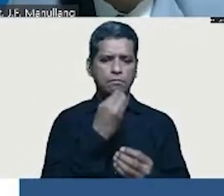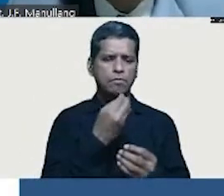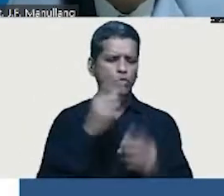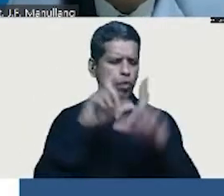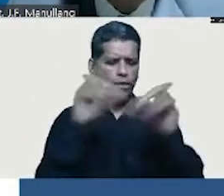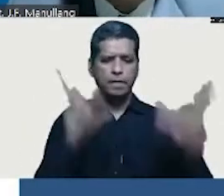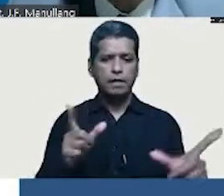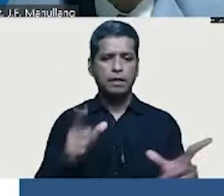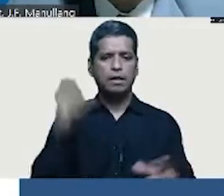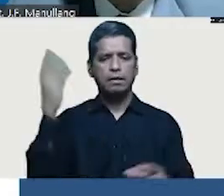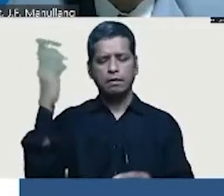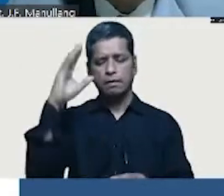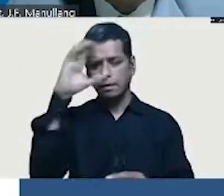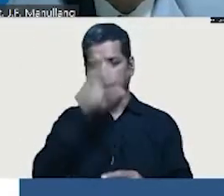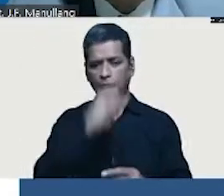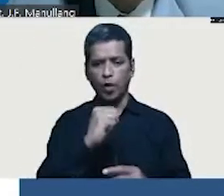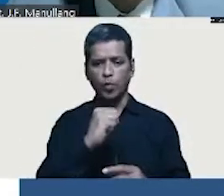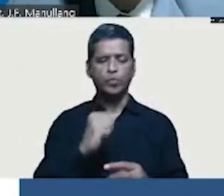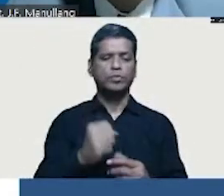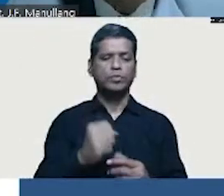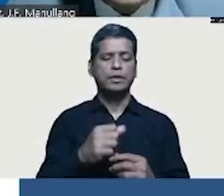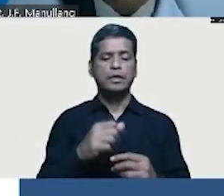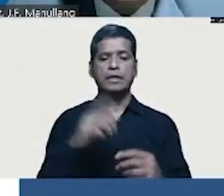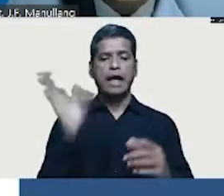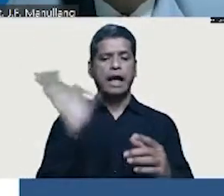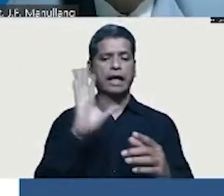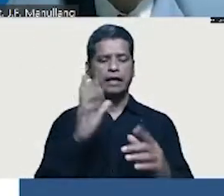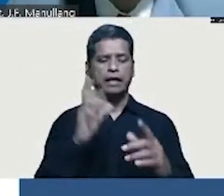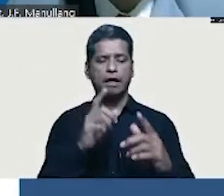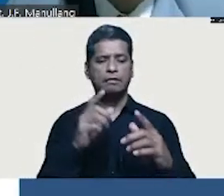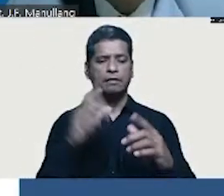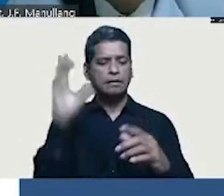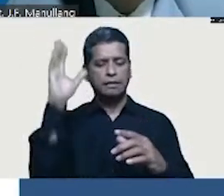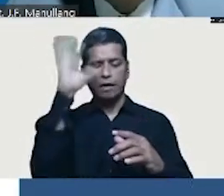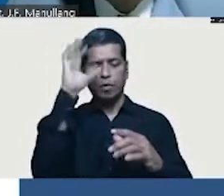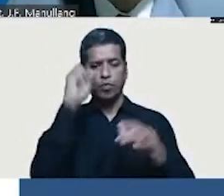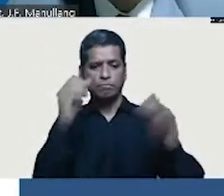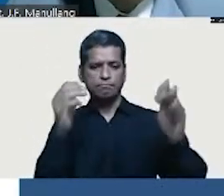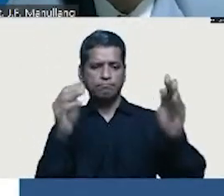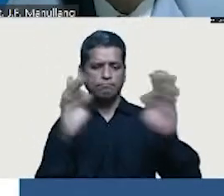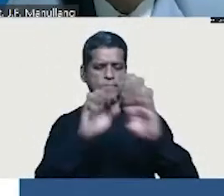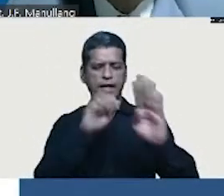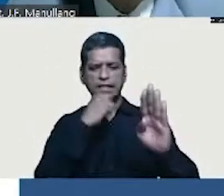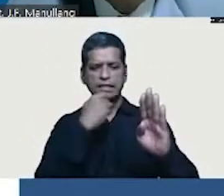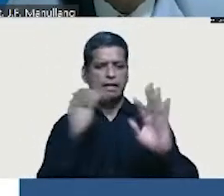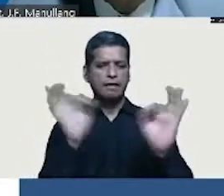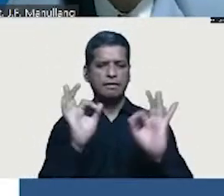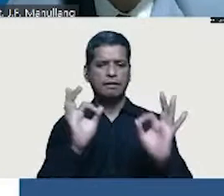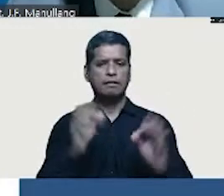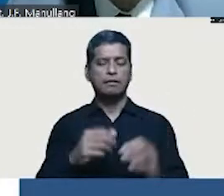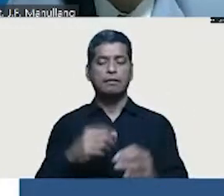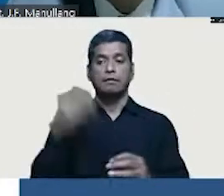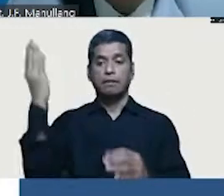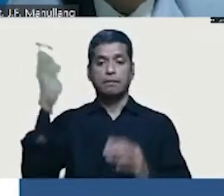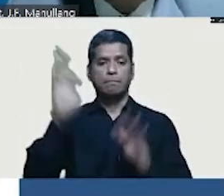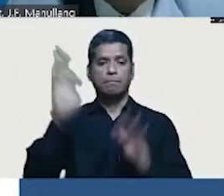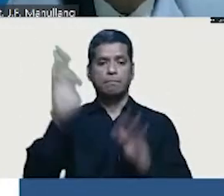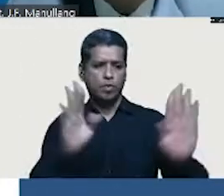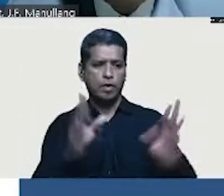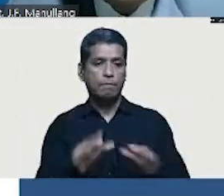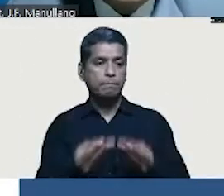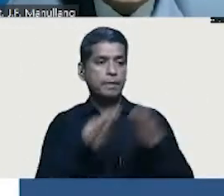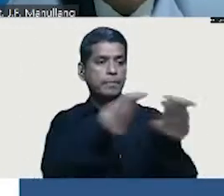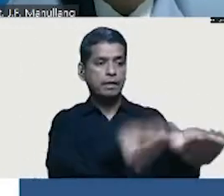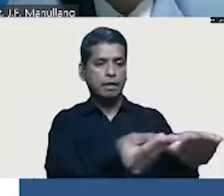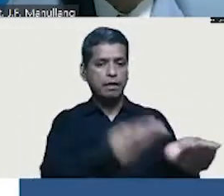tahu karena segalanya ada pada kendali ya dia menyingkapkan memberitahukannya kepada nabi-nabi para hambanya penglihatan pada